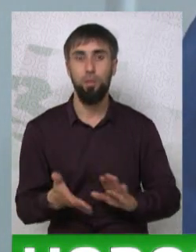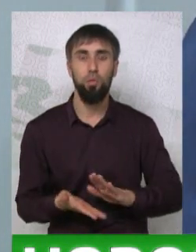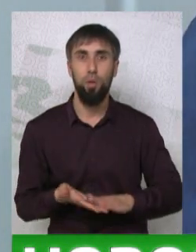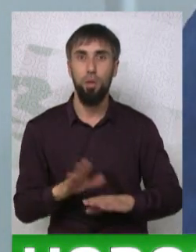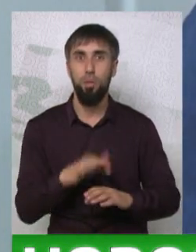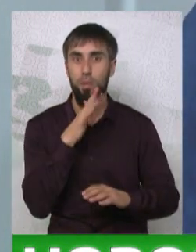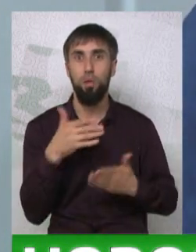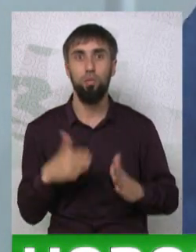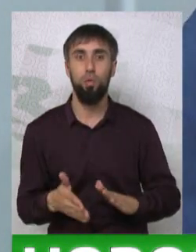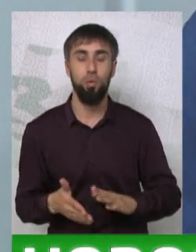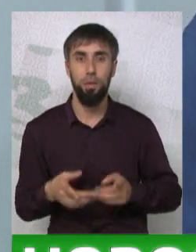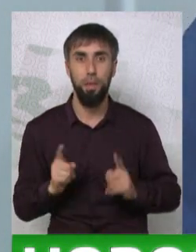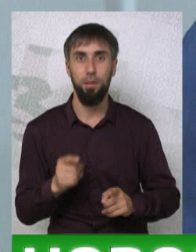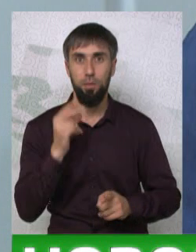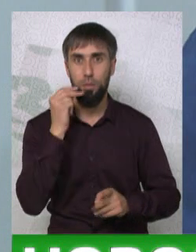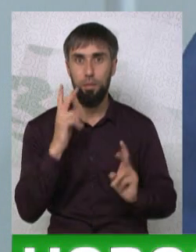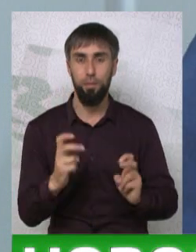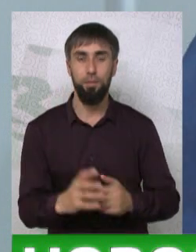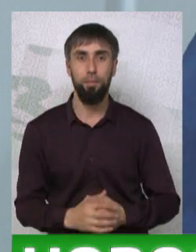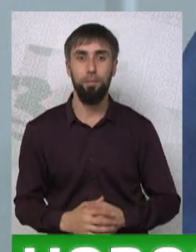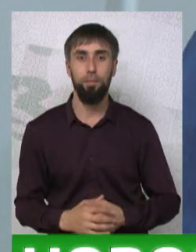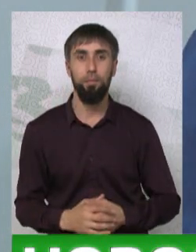Тяжелые времена рождают настоящих мужчин.